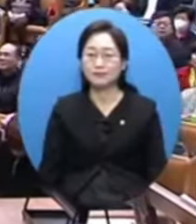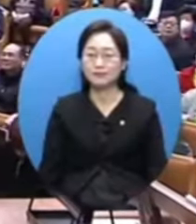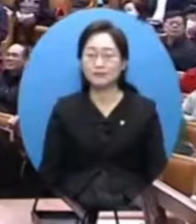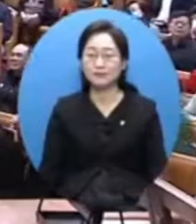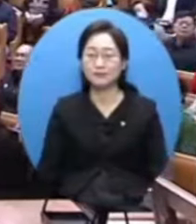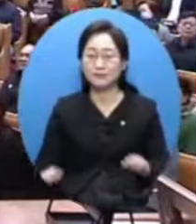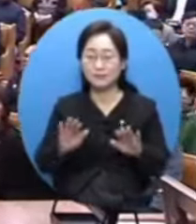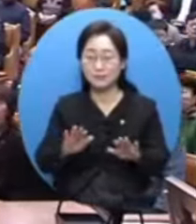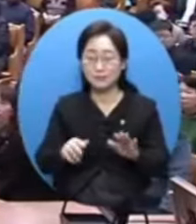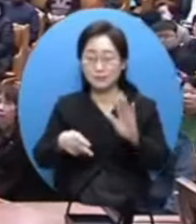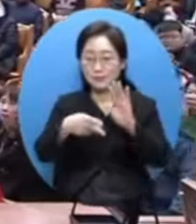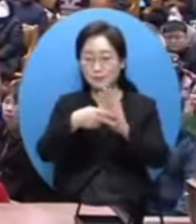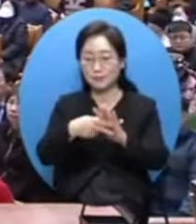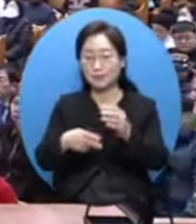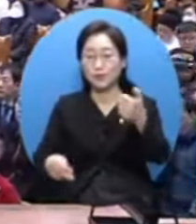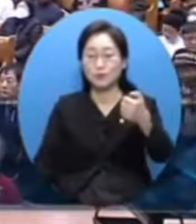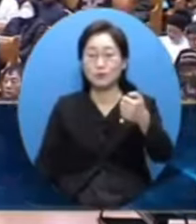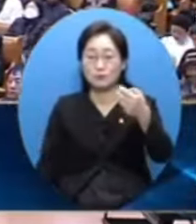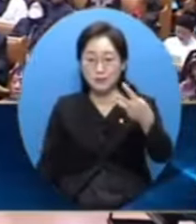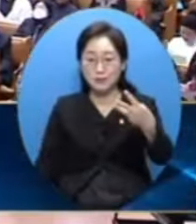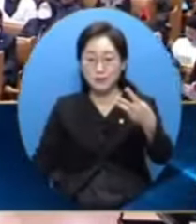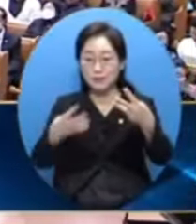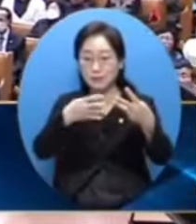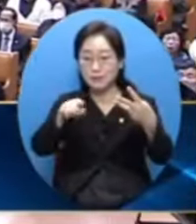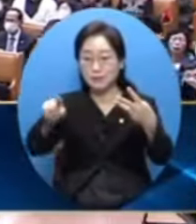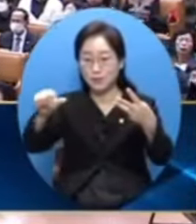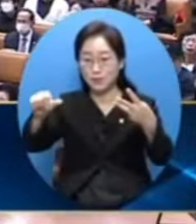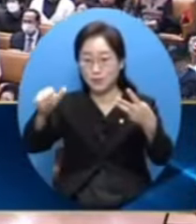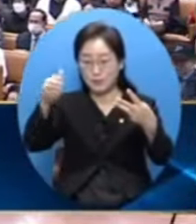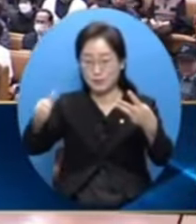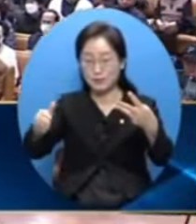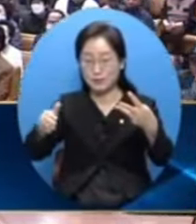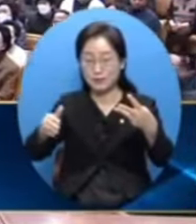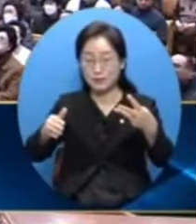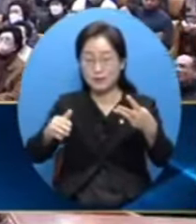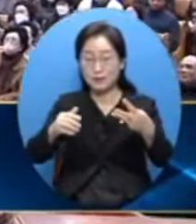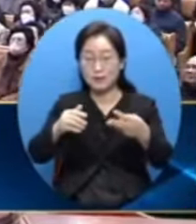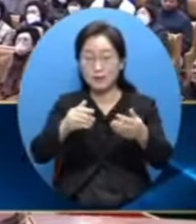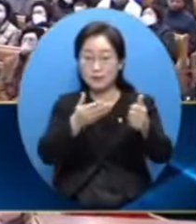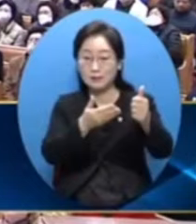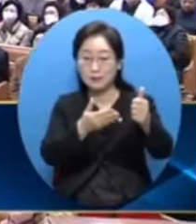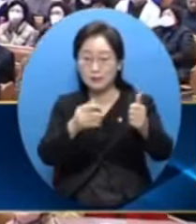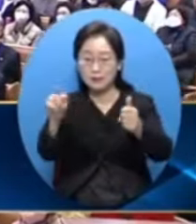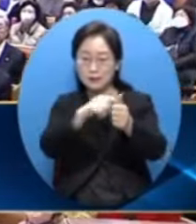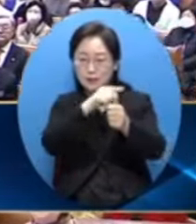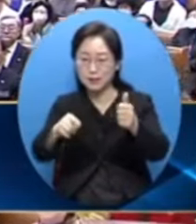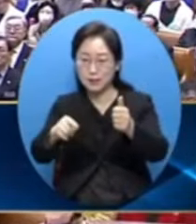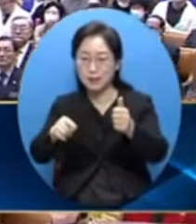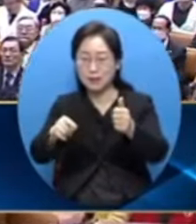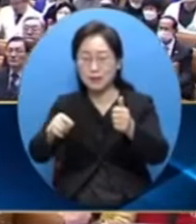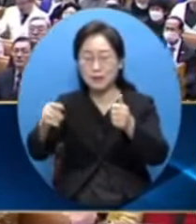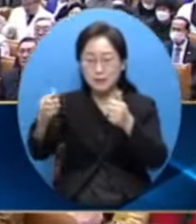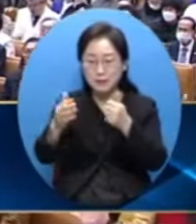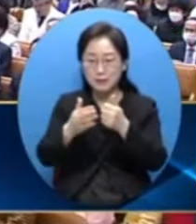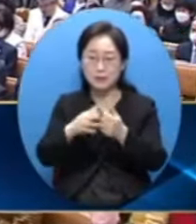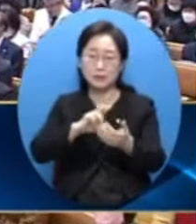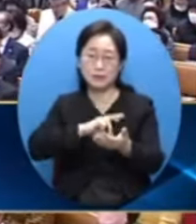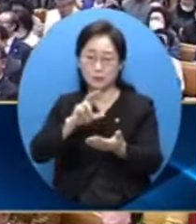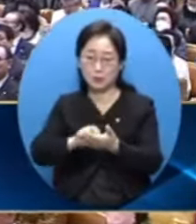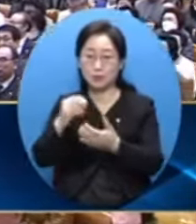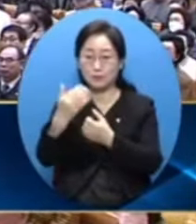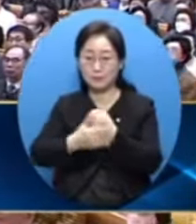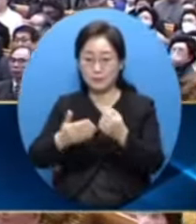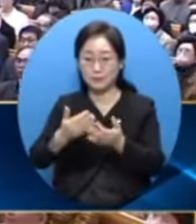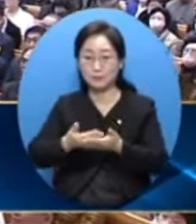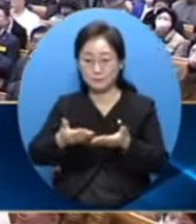오늘 전 이사야서 53장 4절 5절 말씀 가지고 그가 채찍의 맞음으로 이같은 제목으로 함께 말씀의